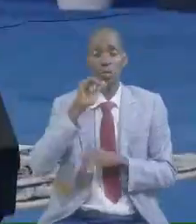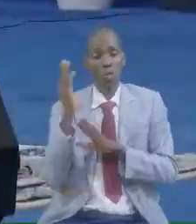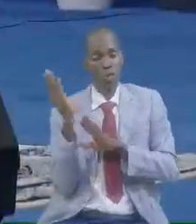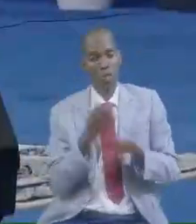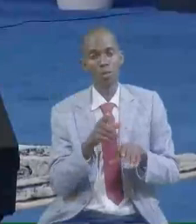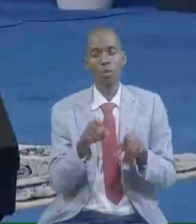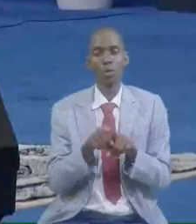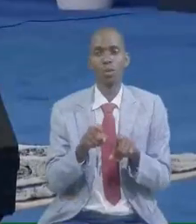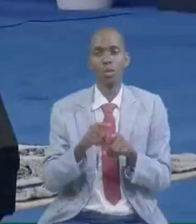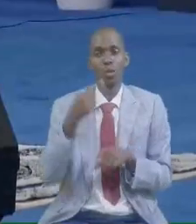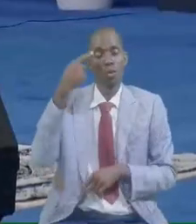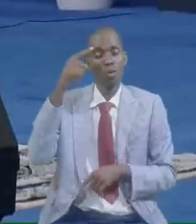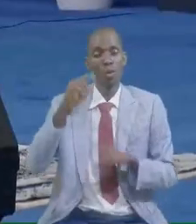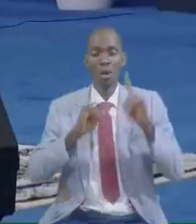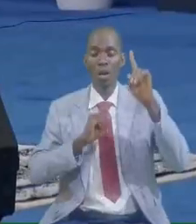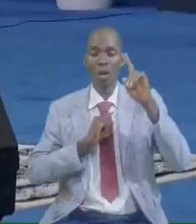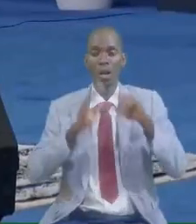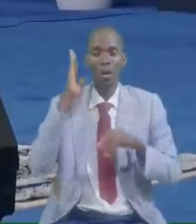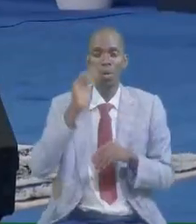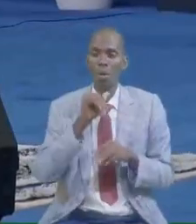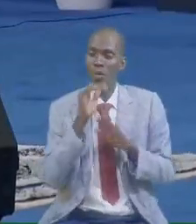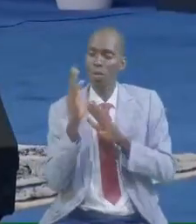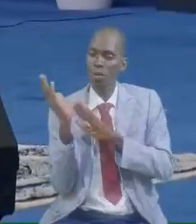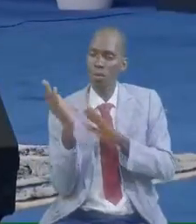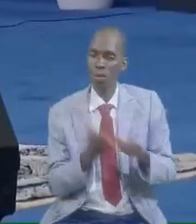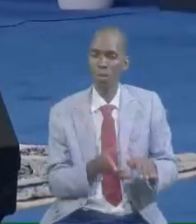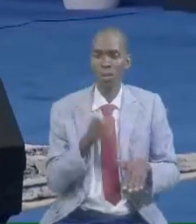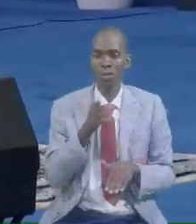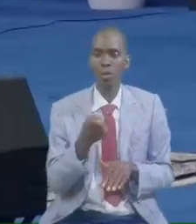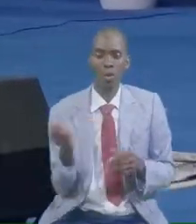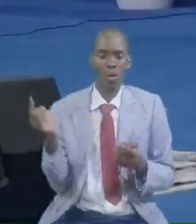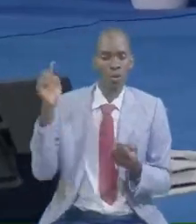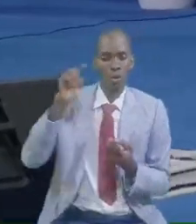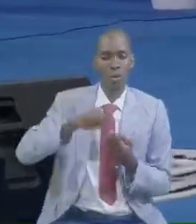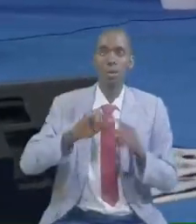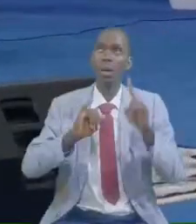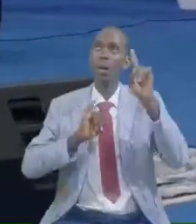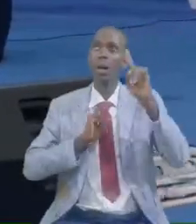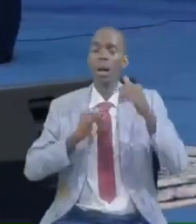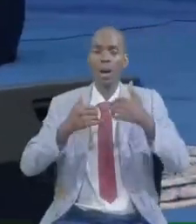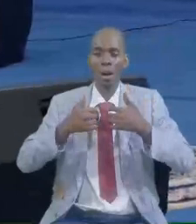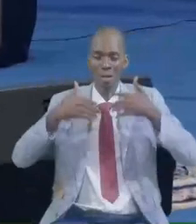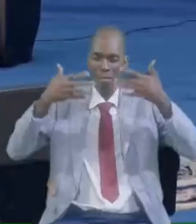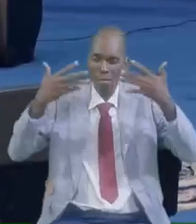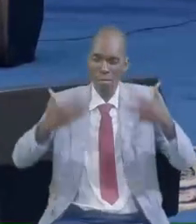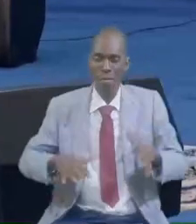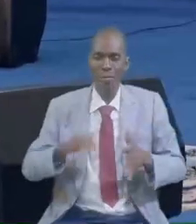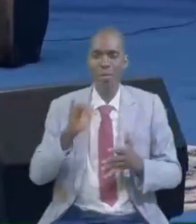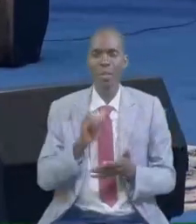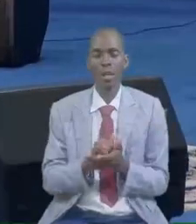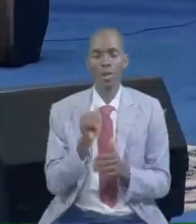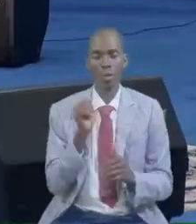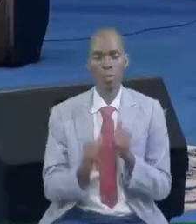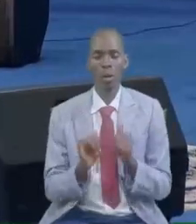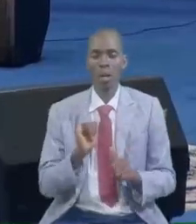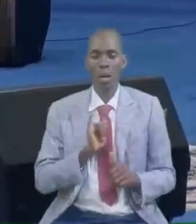Seigneur, car je ne t'abandonnerai point que je n'ai exécuté ce que je te